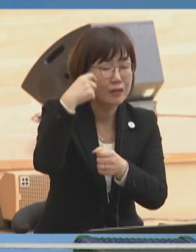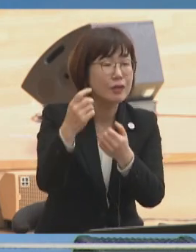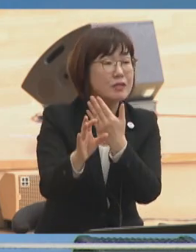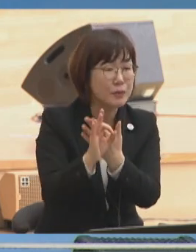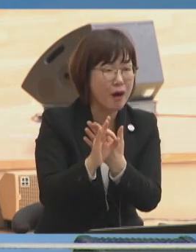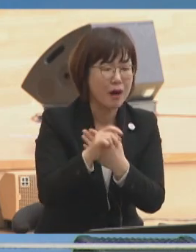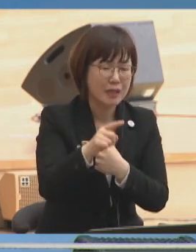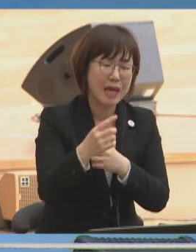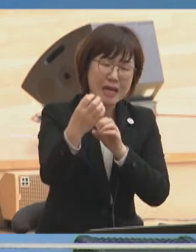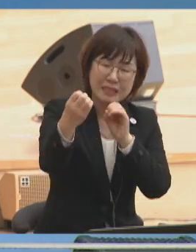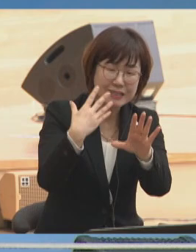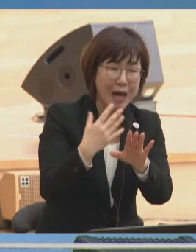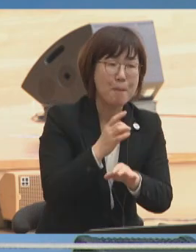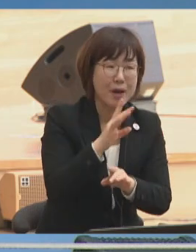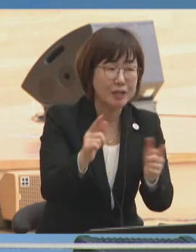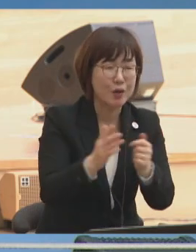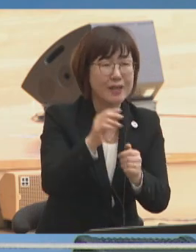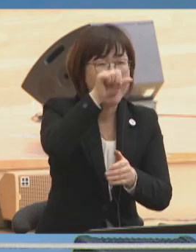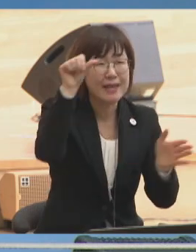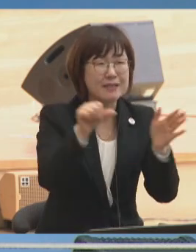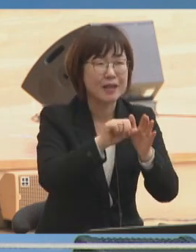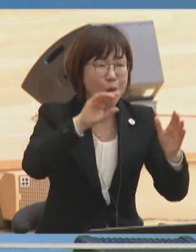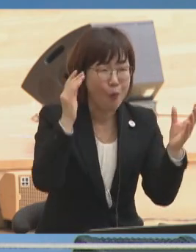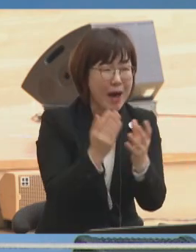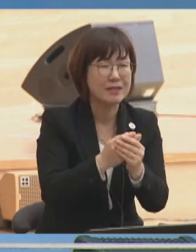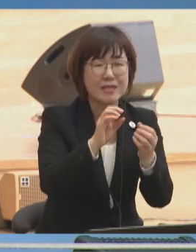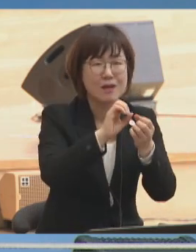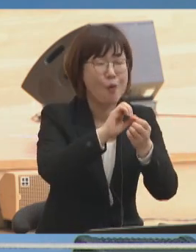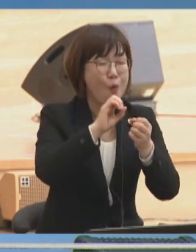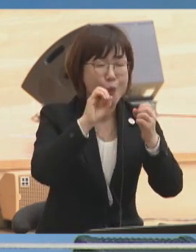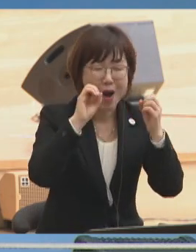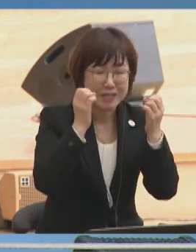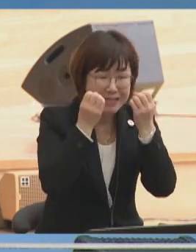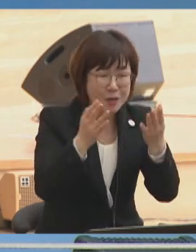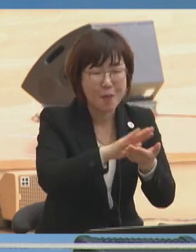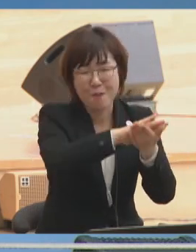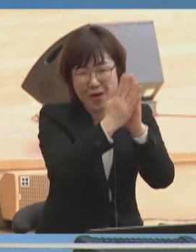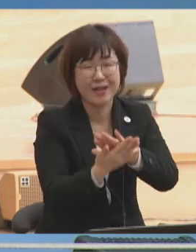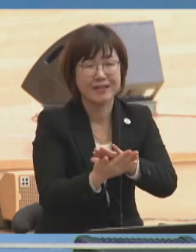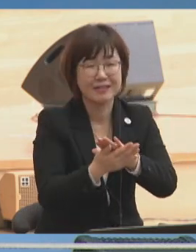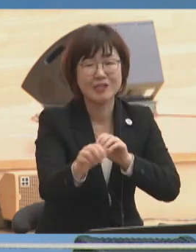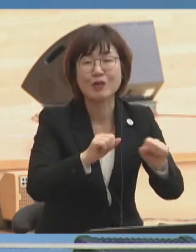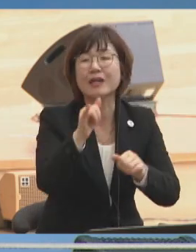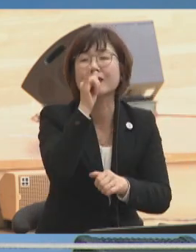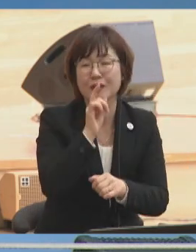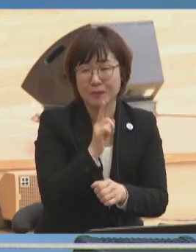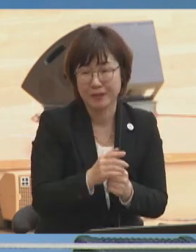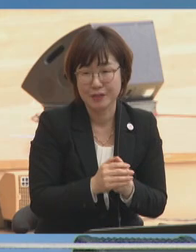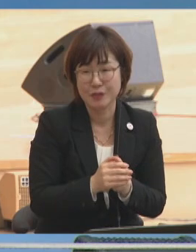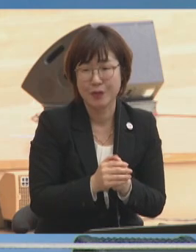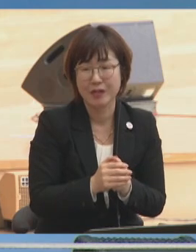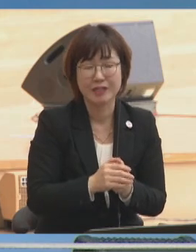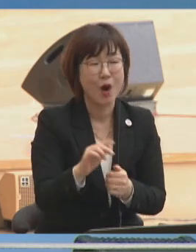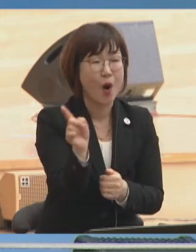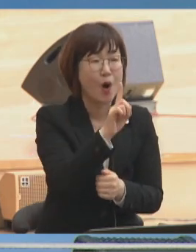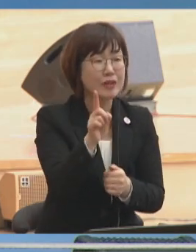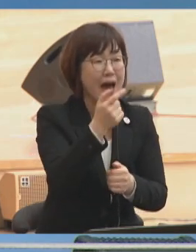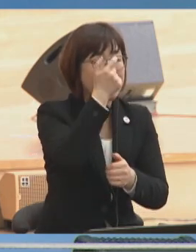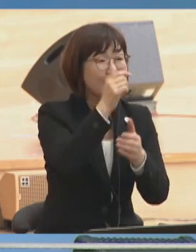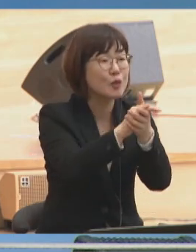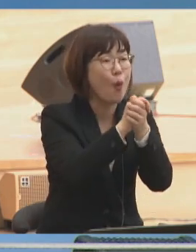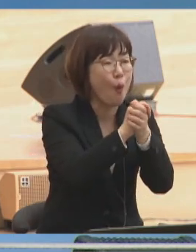이 응답 정도가 아니라 내 생애 가운데 완전 새로운 역사가 일어난다, 그 말인가? 아멘이십니까? 이건 어떤 기도